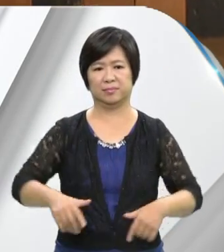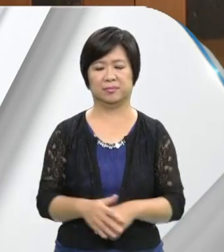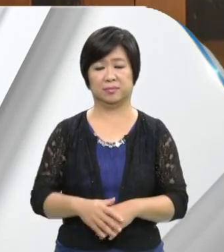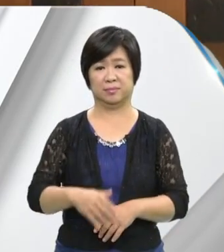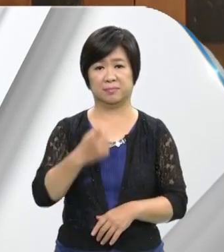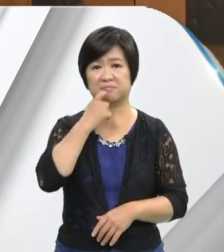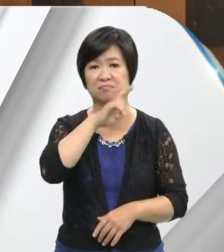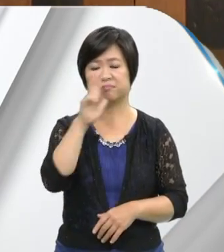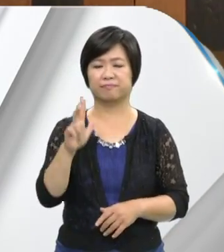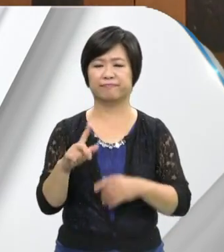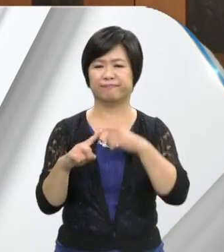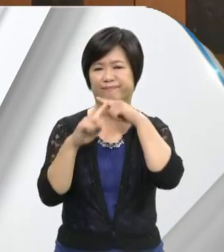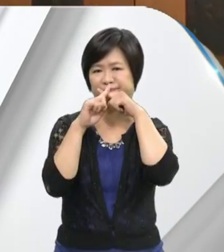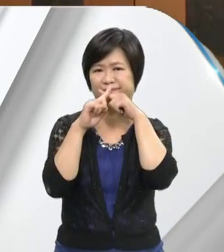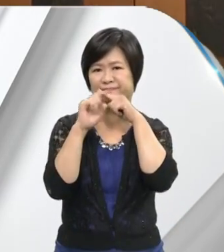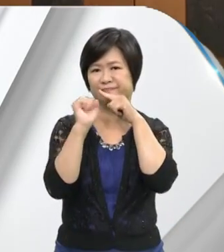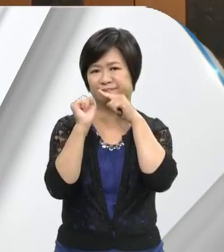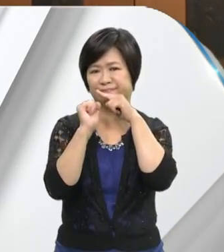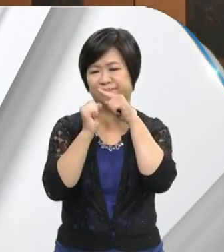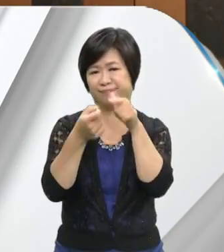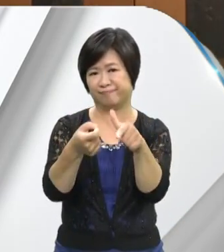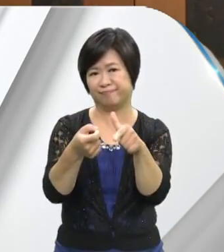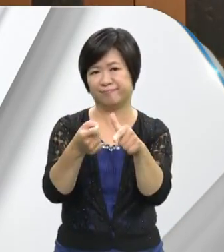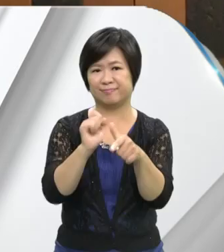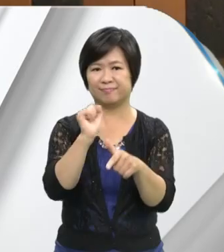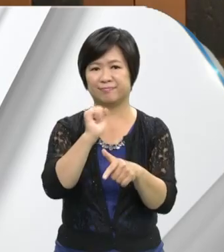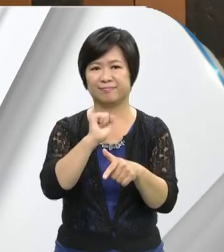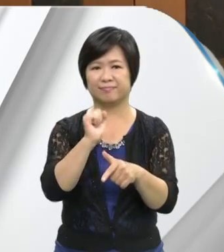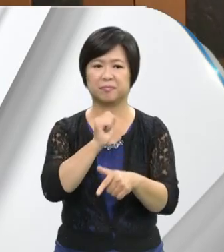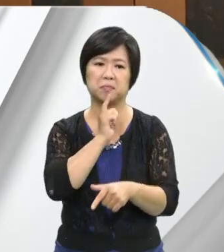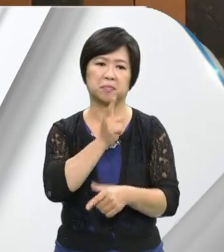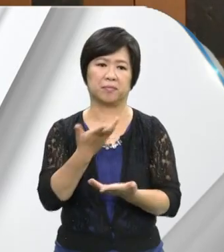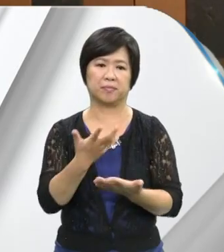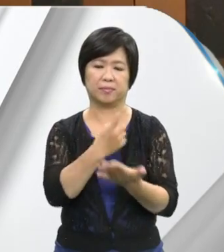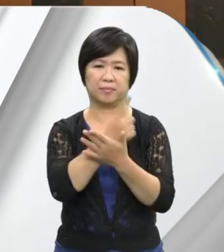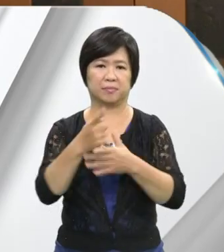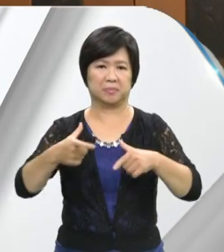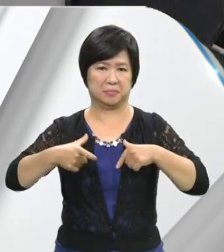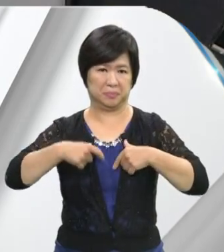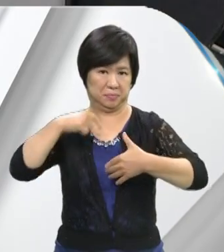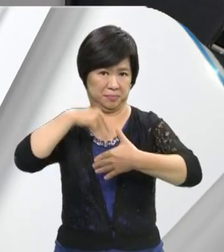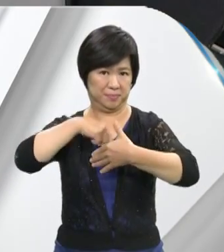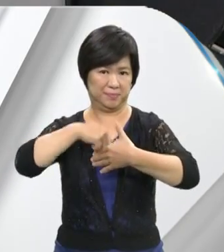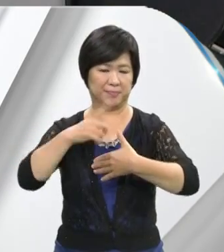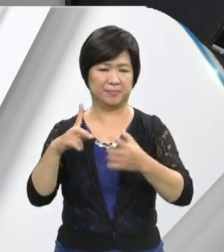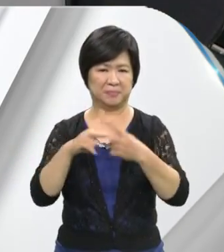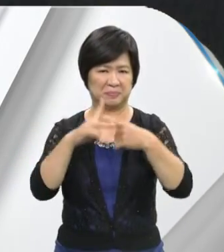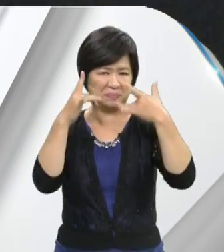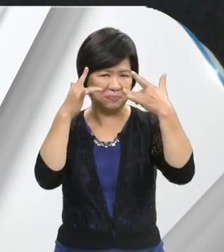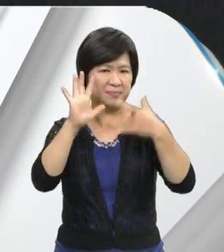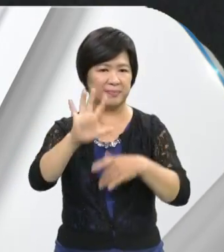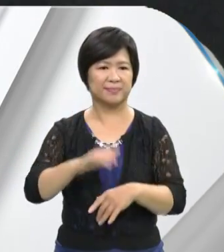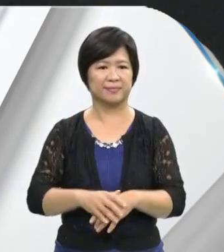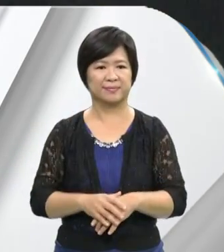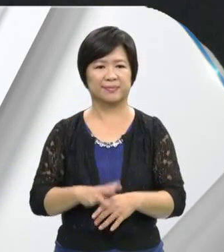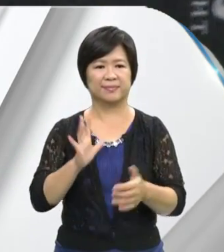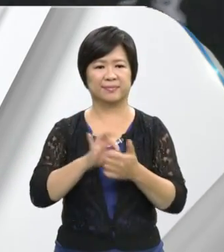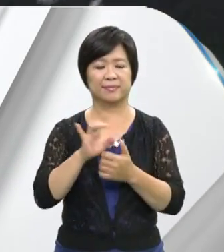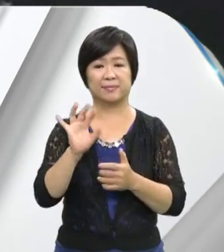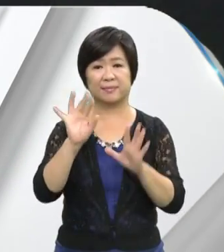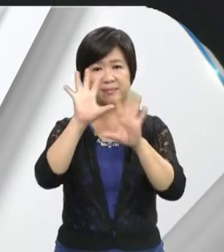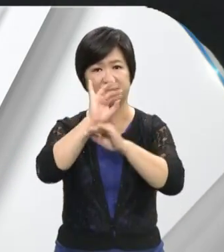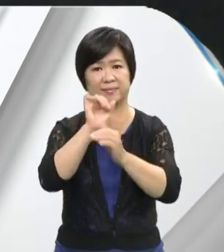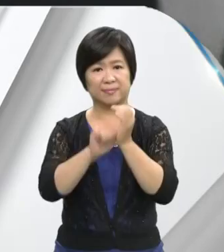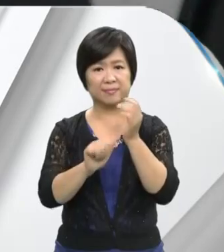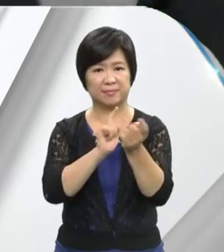唔得拿出来讲，总唔得拿出来，就像每个人心里都有小恶魔嘛。 百家姓专辑系米莎对其他百个暗